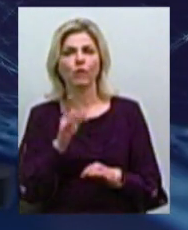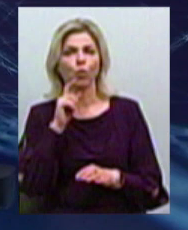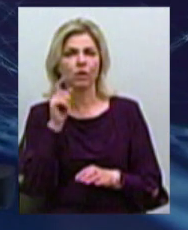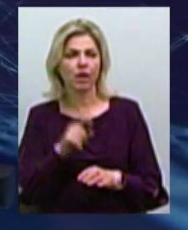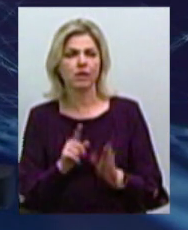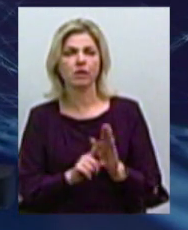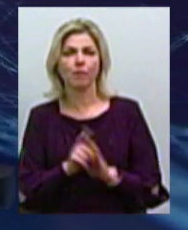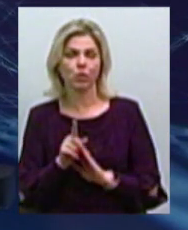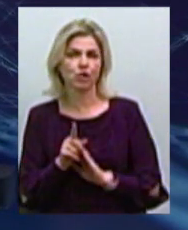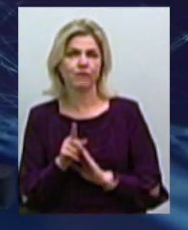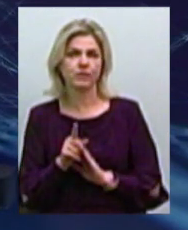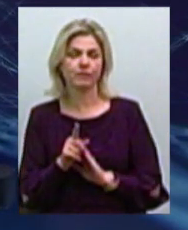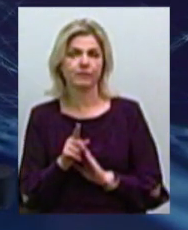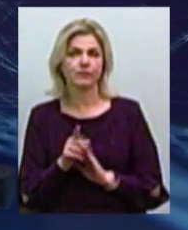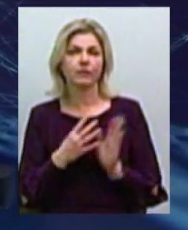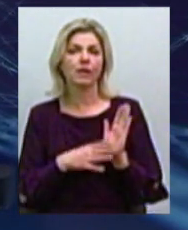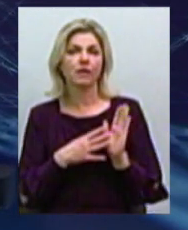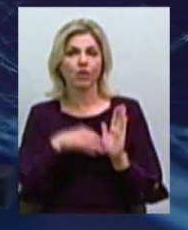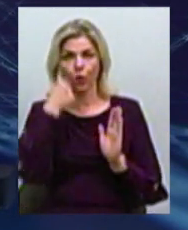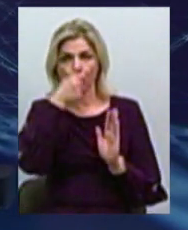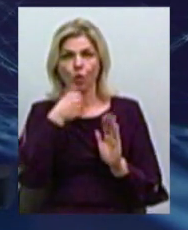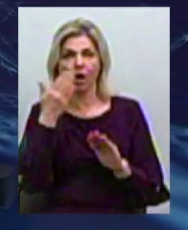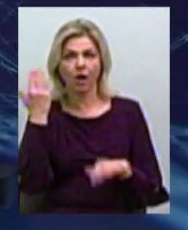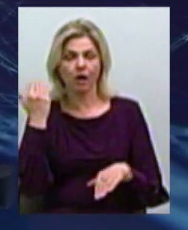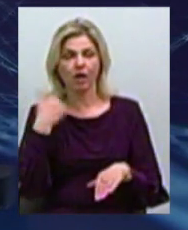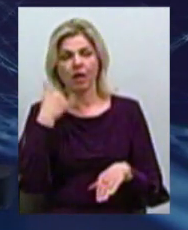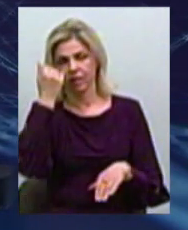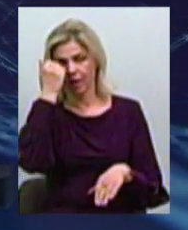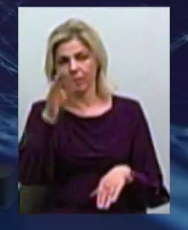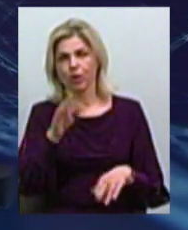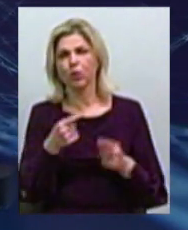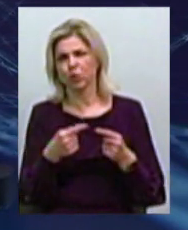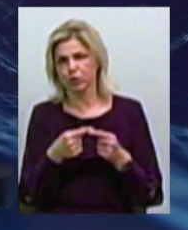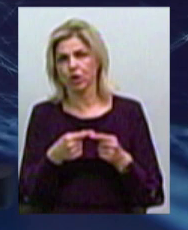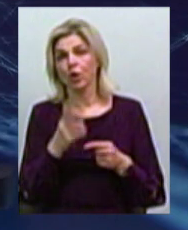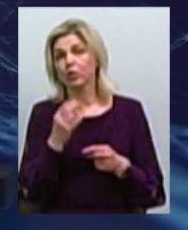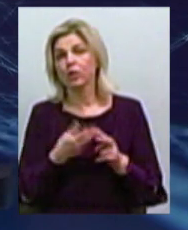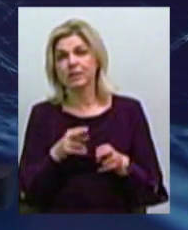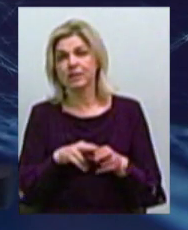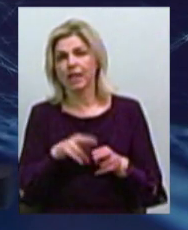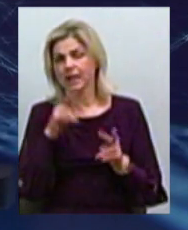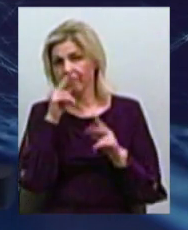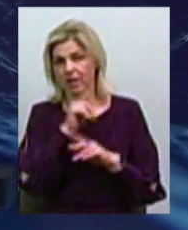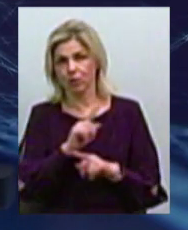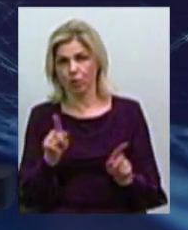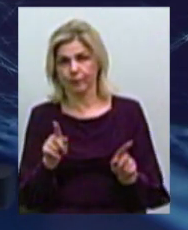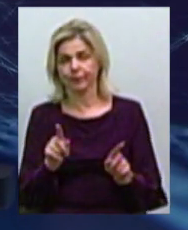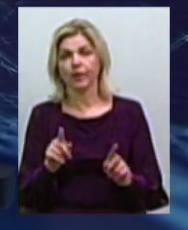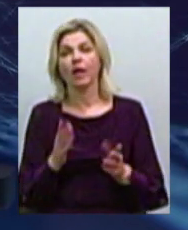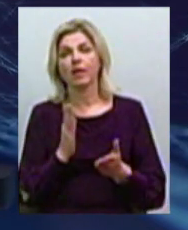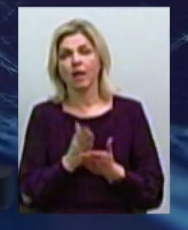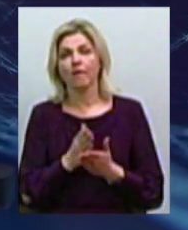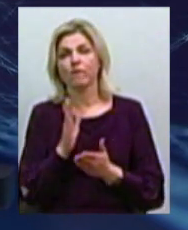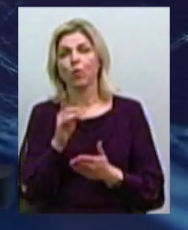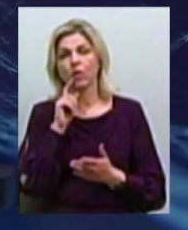да, там розпочався там в 90-х роках чи як, там я не пам'ятаю точні ці цифри, але це, ну, це невірно, тому що є в